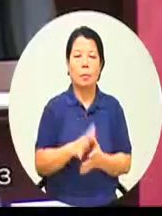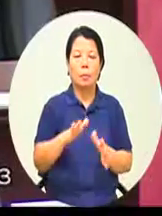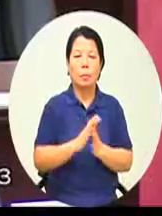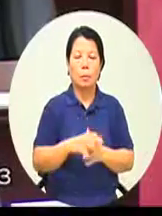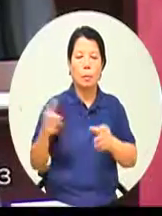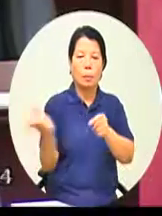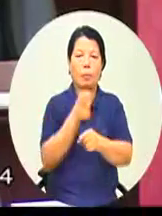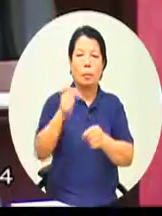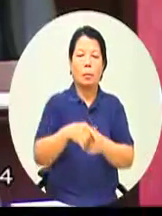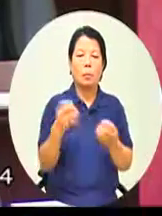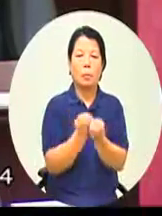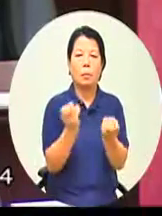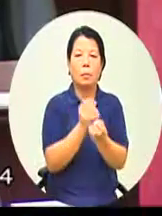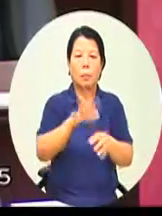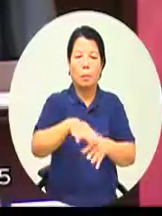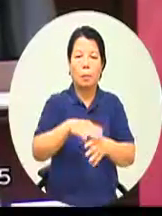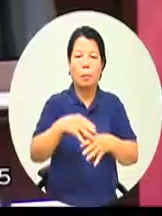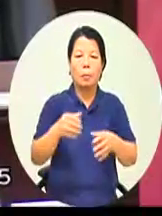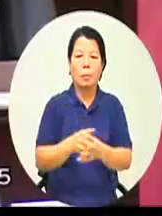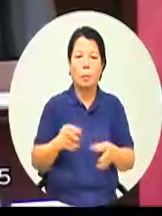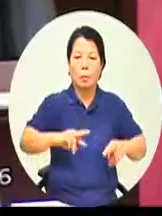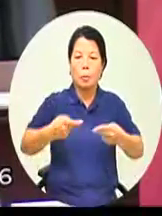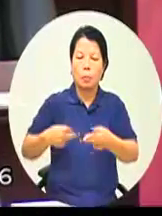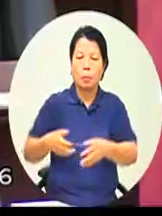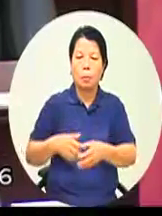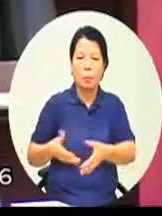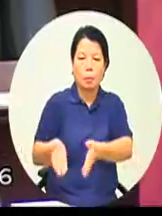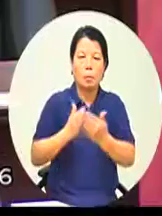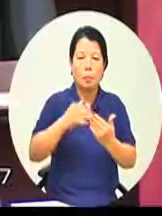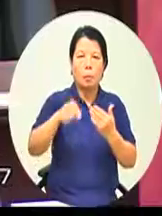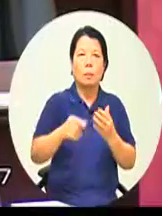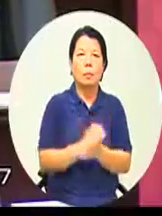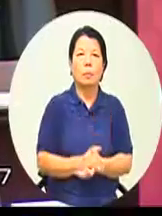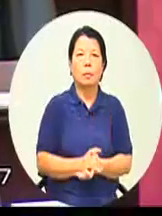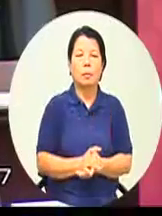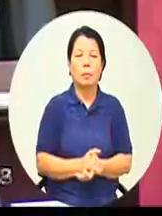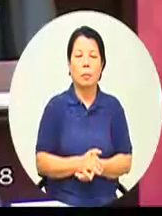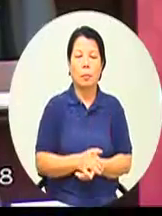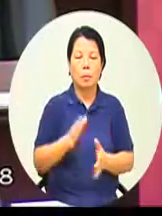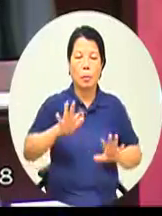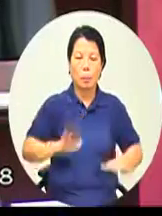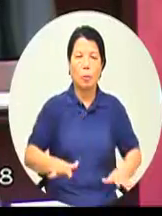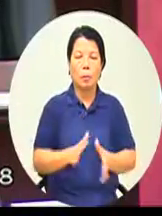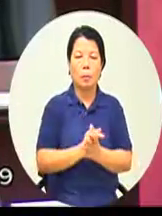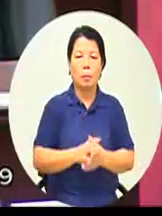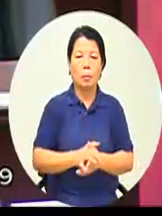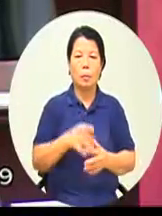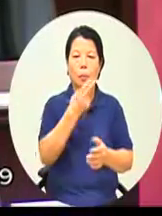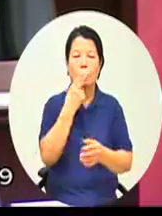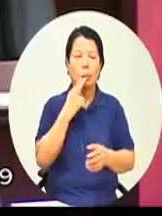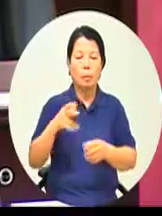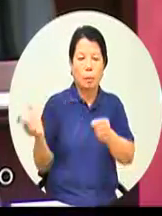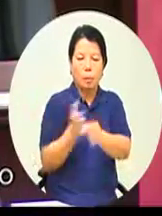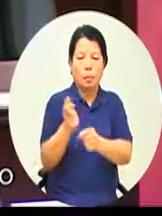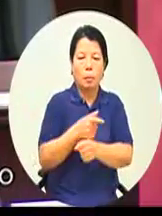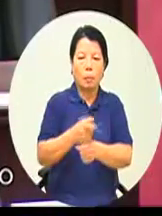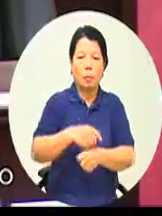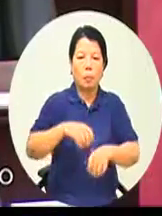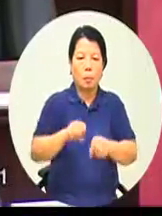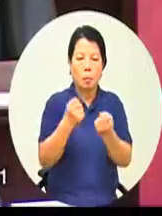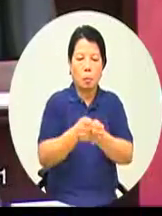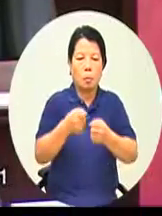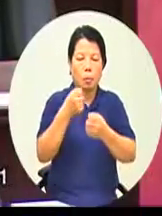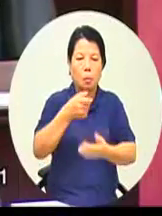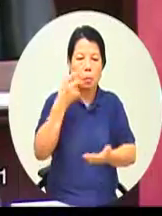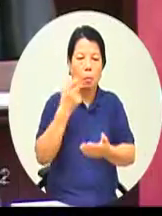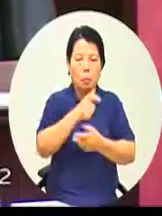风灾后复旧的情形。那我想特别要提到的是说，我们这一次梅基台风非常的严重，不只是我们高雄